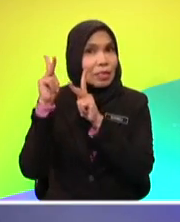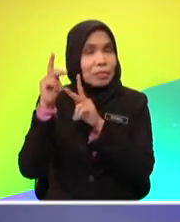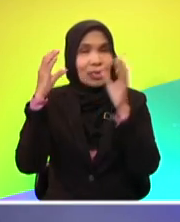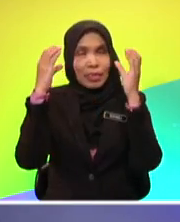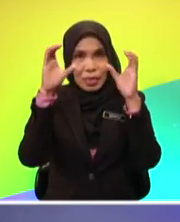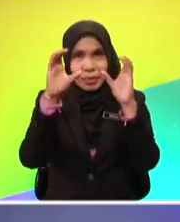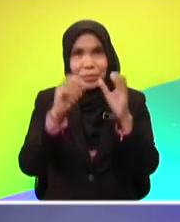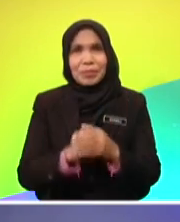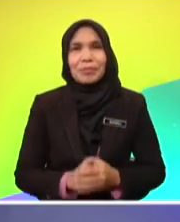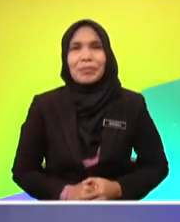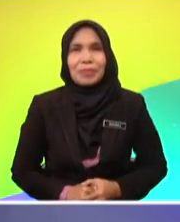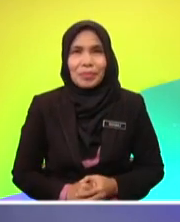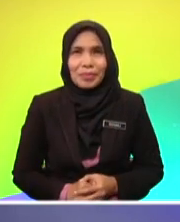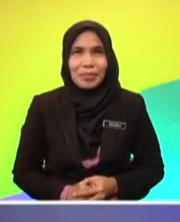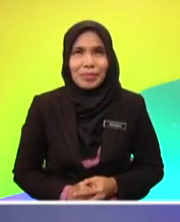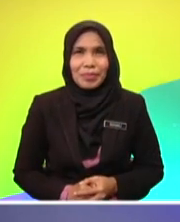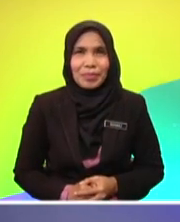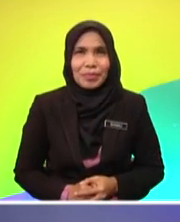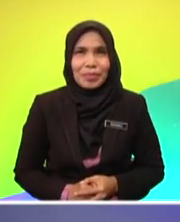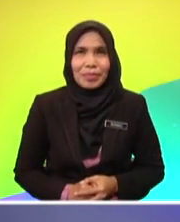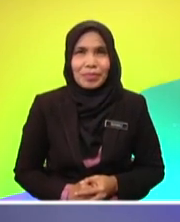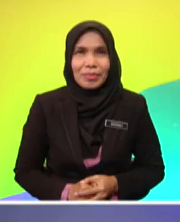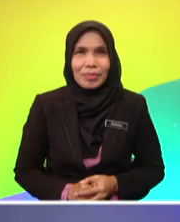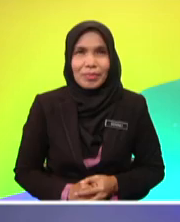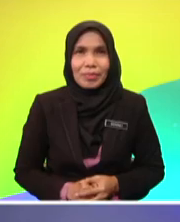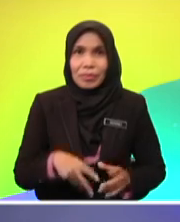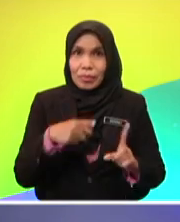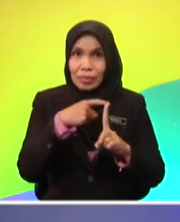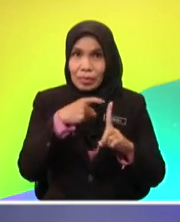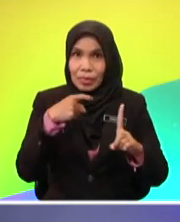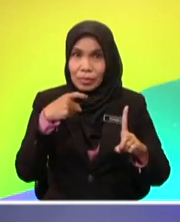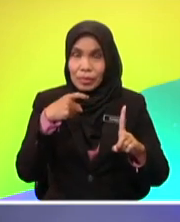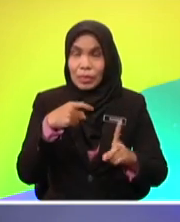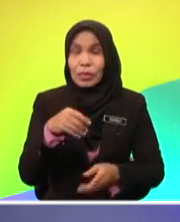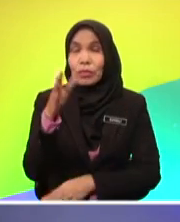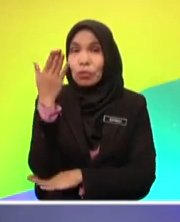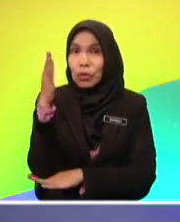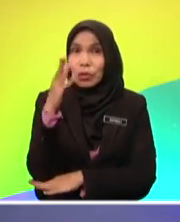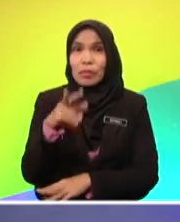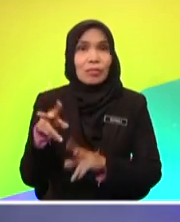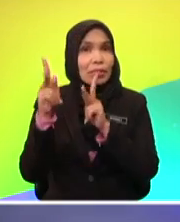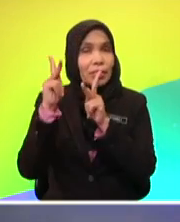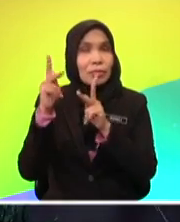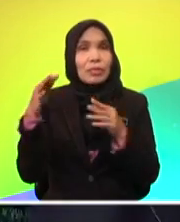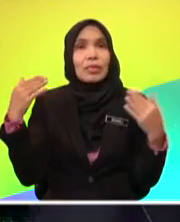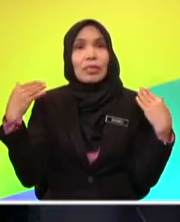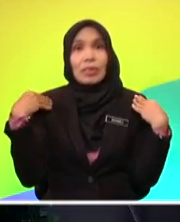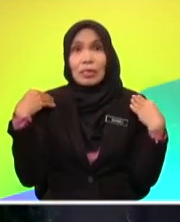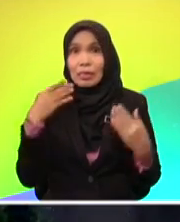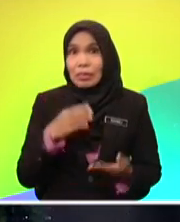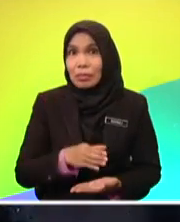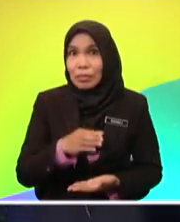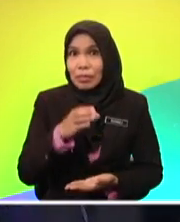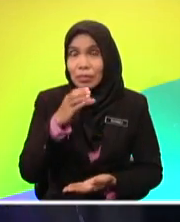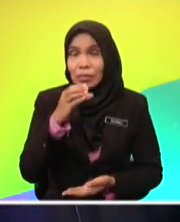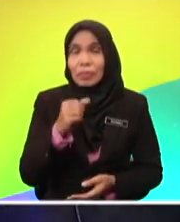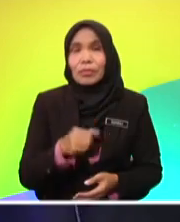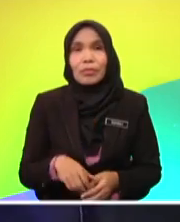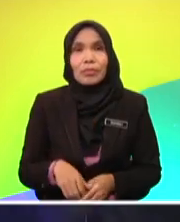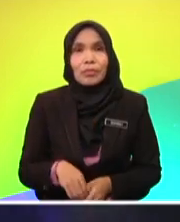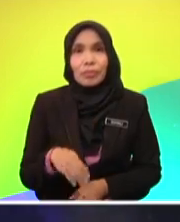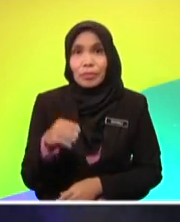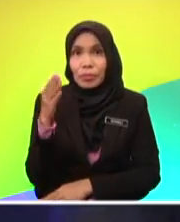cikgu. Okey, seterusnya daripada pokok kelapa ni, kita ada batang pokok kelapa. Daripada batang pokok kelapa ni, Kak